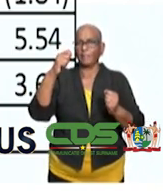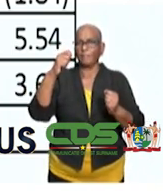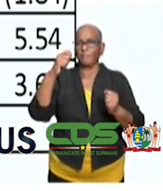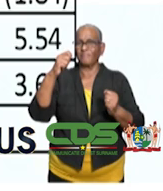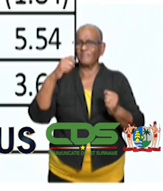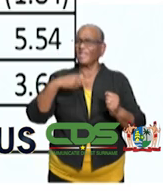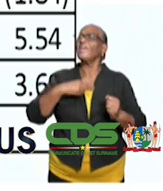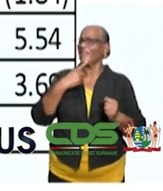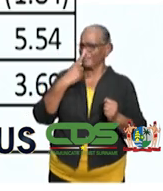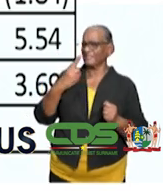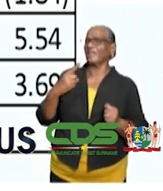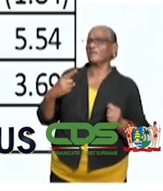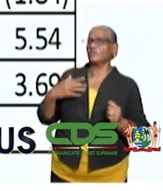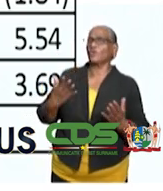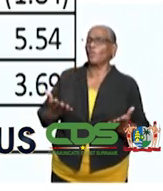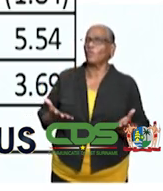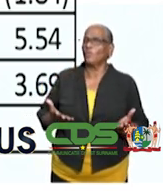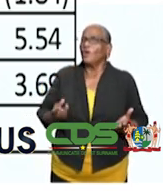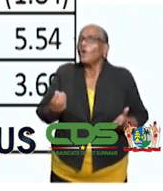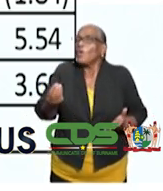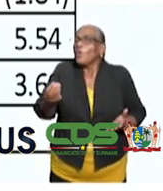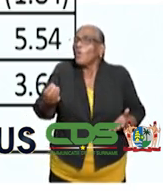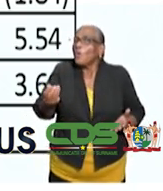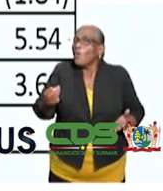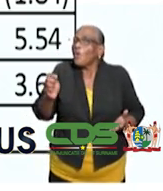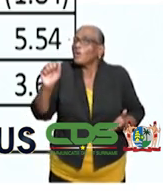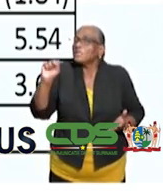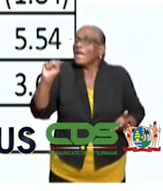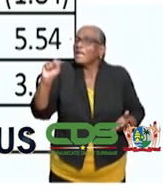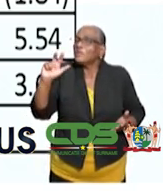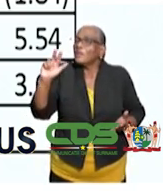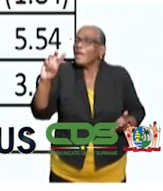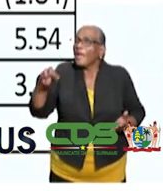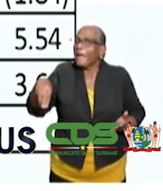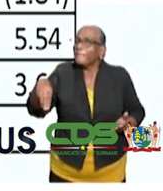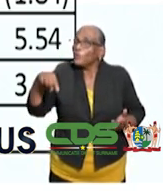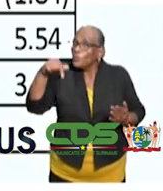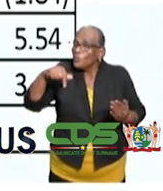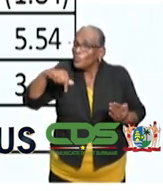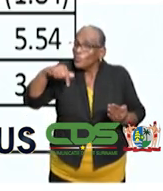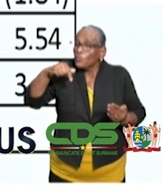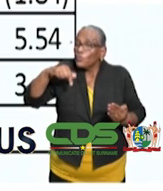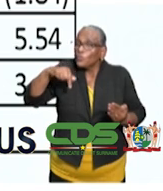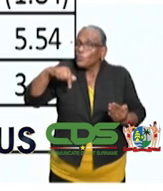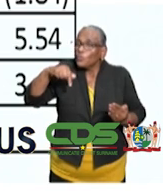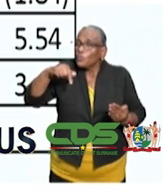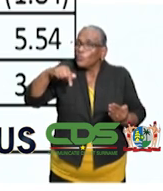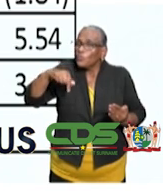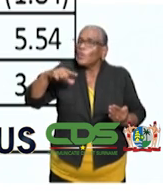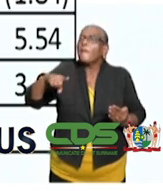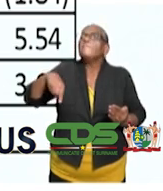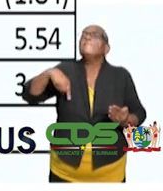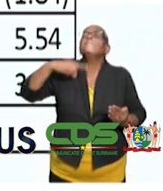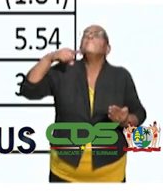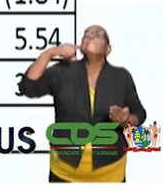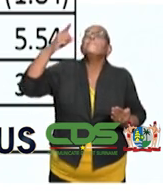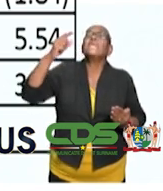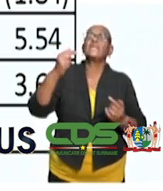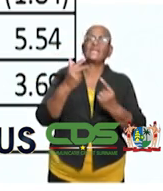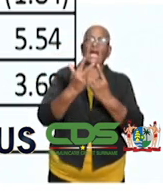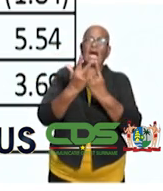Ik zeg dit, het kost SWM op dit moment meer dan 18